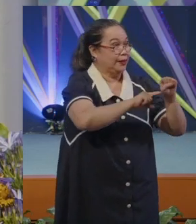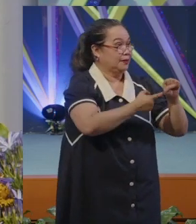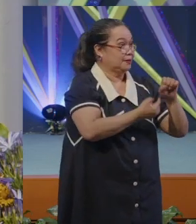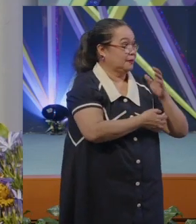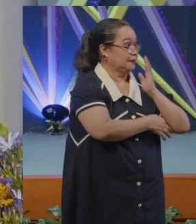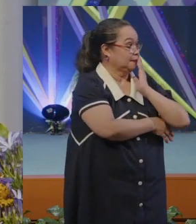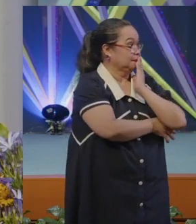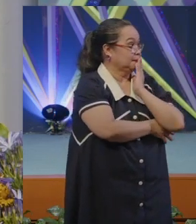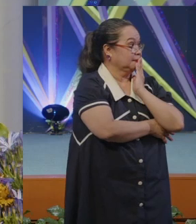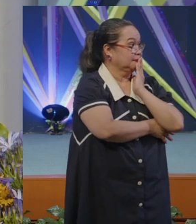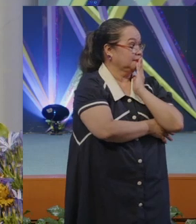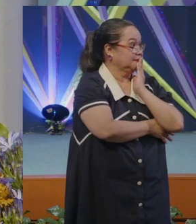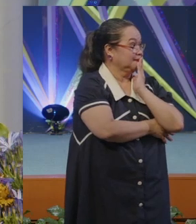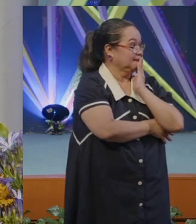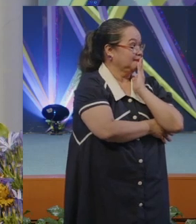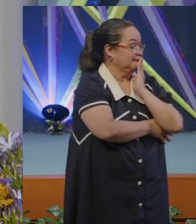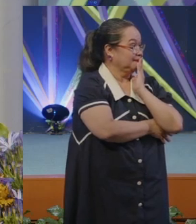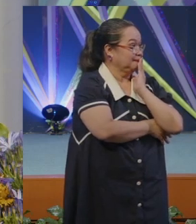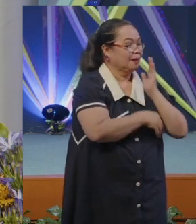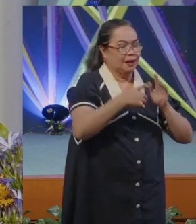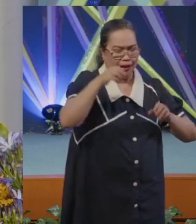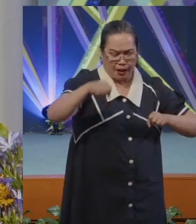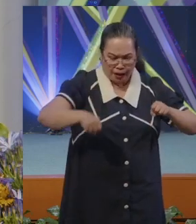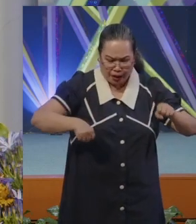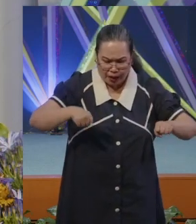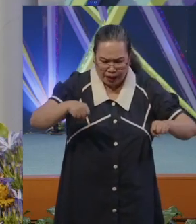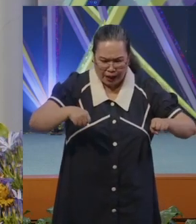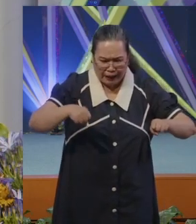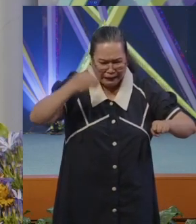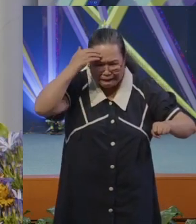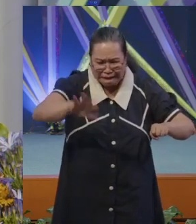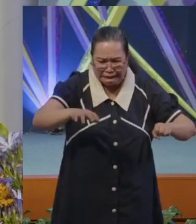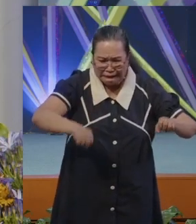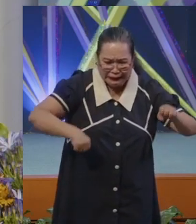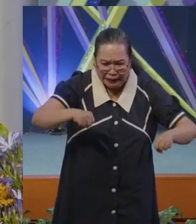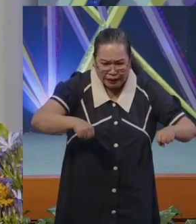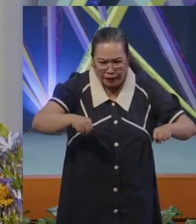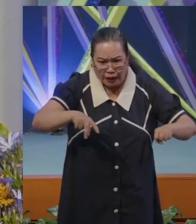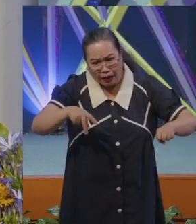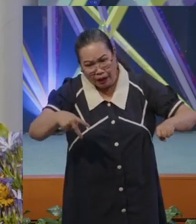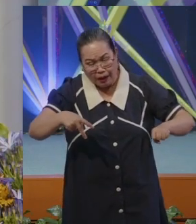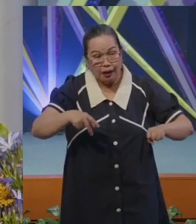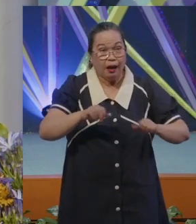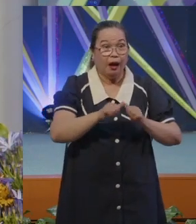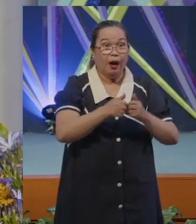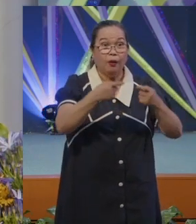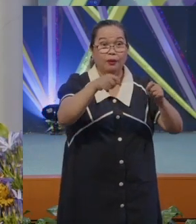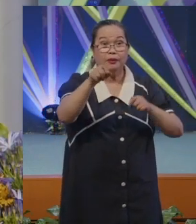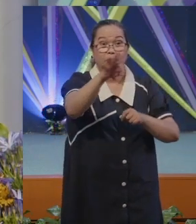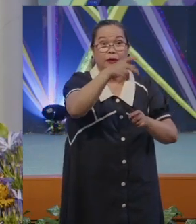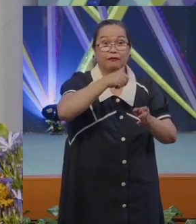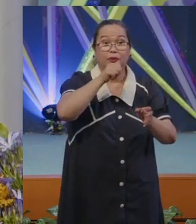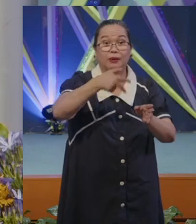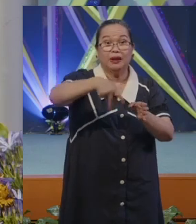No? Parang, magbisikleta ka. Ay, hindi ako marunong magbisikleta. Paano ka matututo magbisikleta kung hindi ka